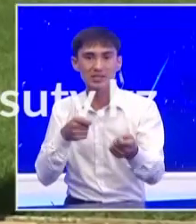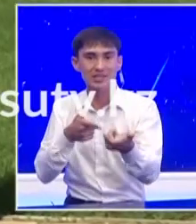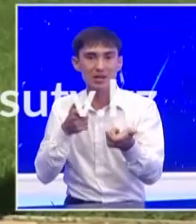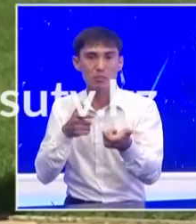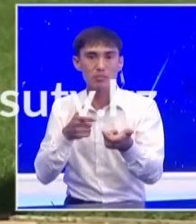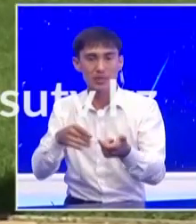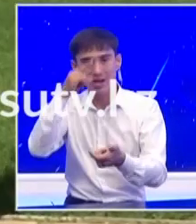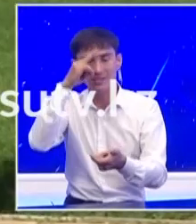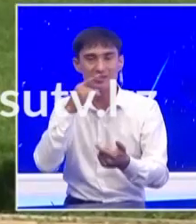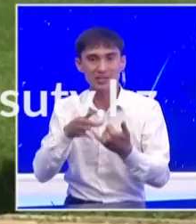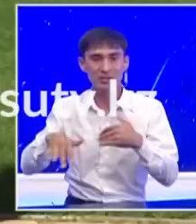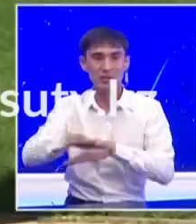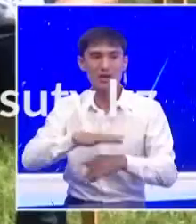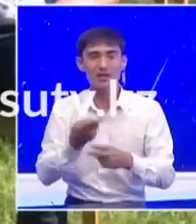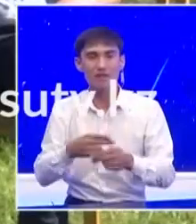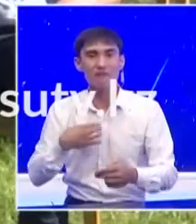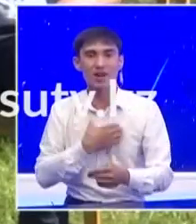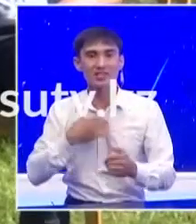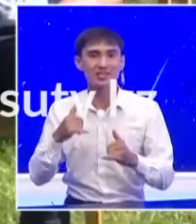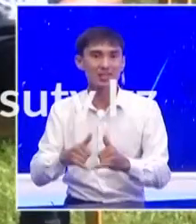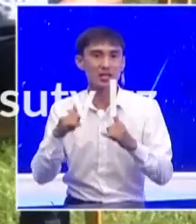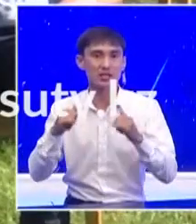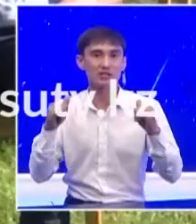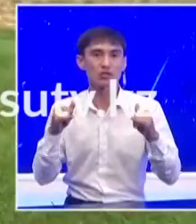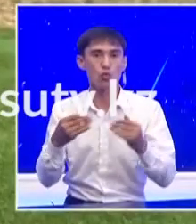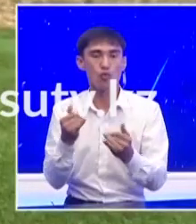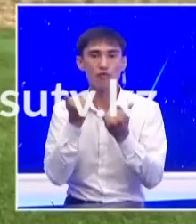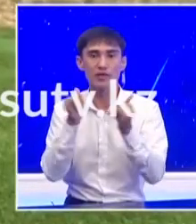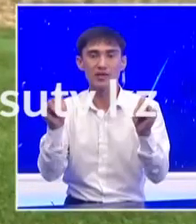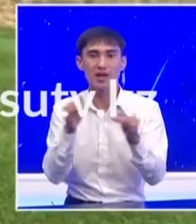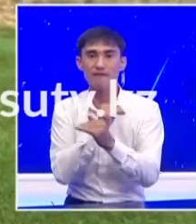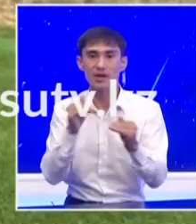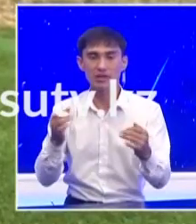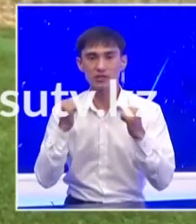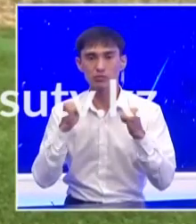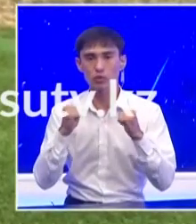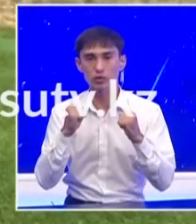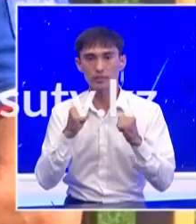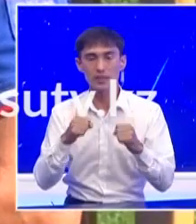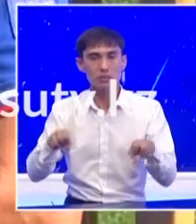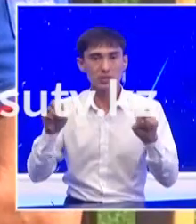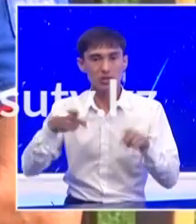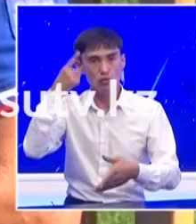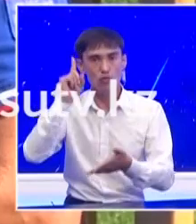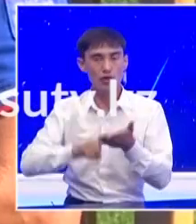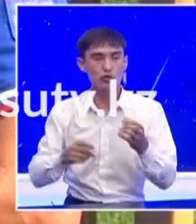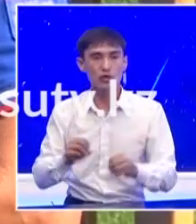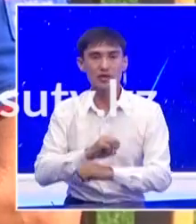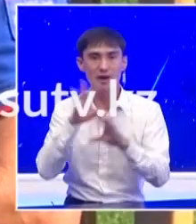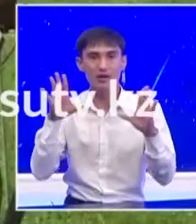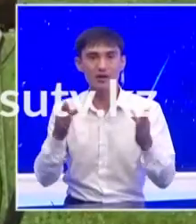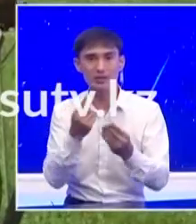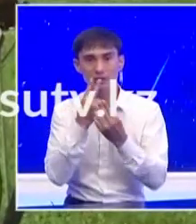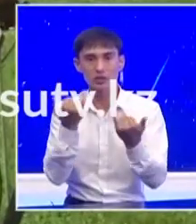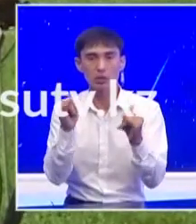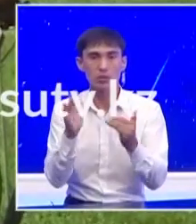гостеприимной казахской земле – это важный этап в развитии увлекательного и эффектного вида спорта. Специалисты уверены, что яркое и зрелищное